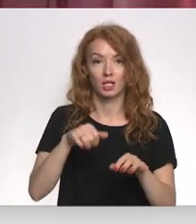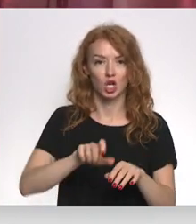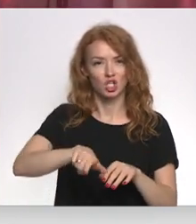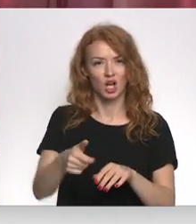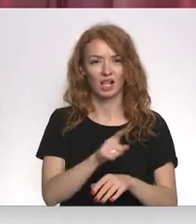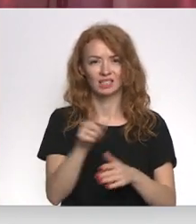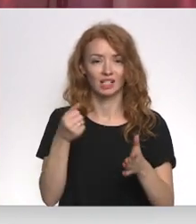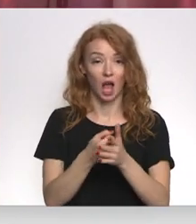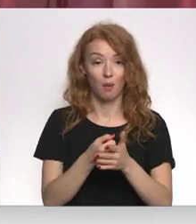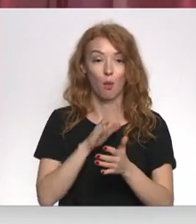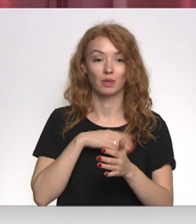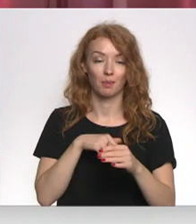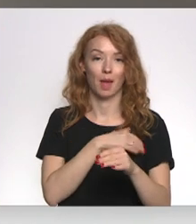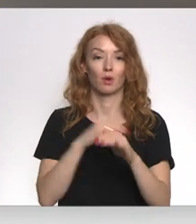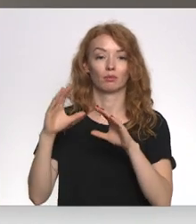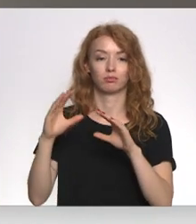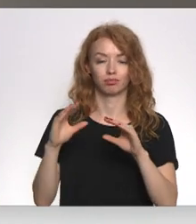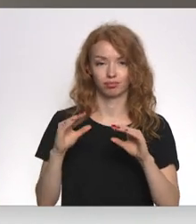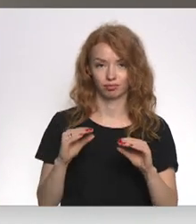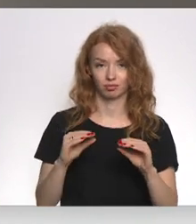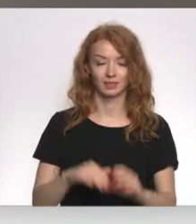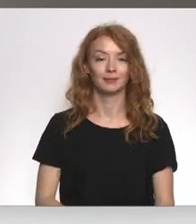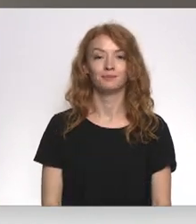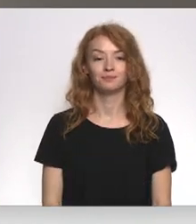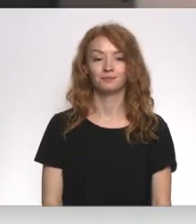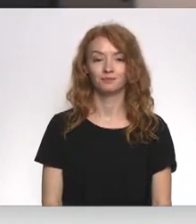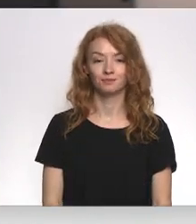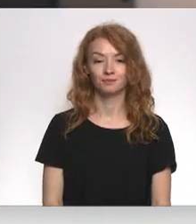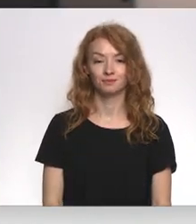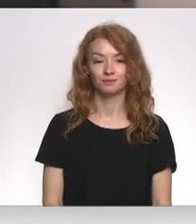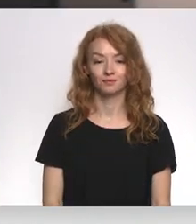galam un vēlāk temperatūru samazināsiet. Dāvids Frenfelds, Ivans Milovs, Latvijas televīzija.